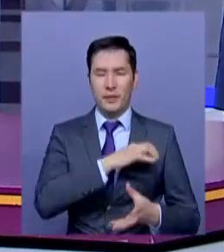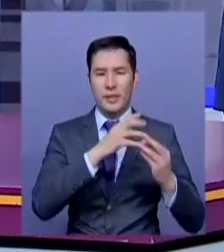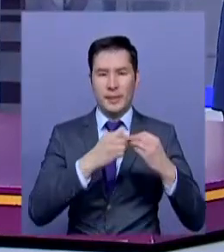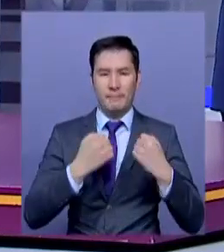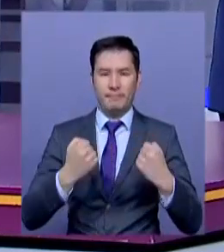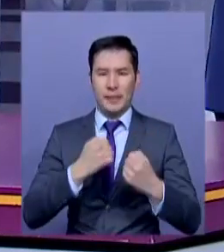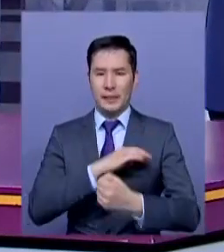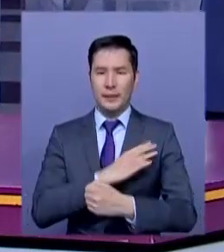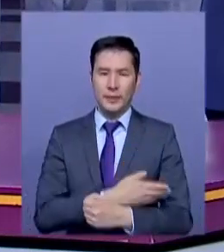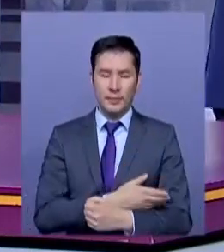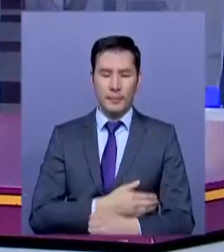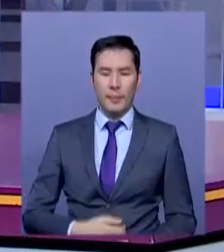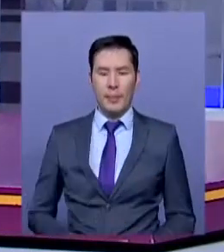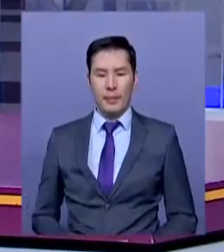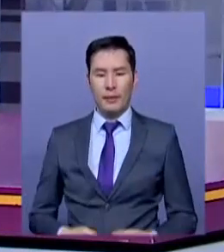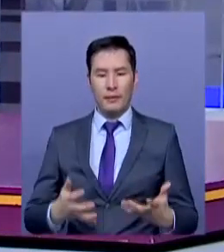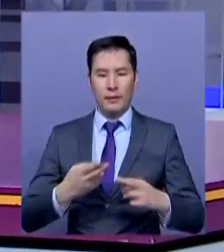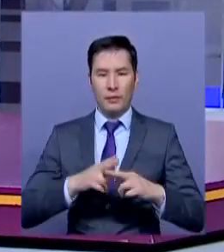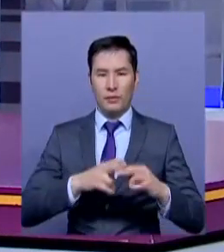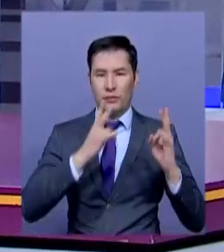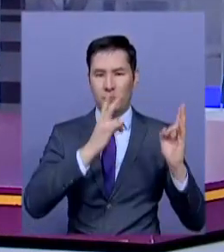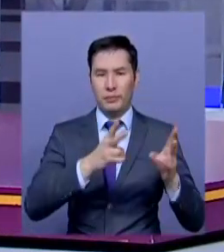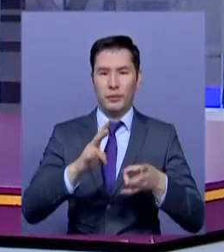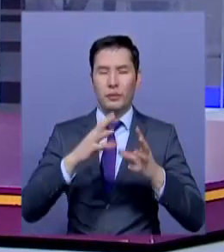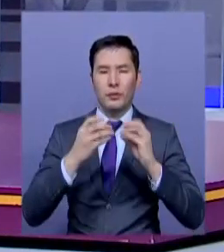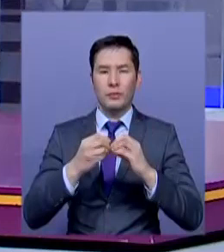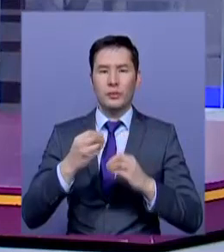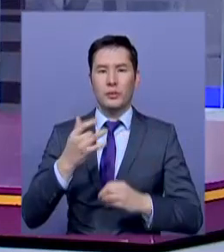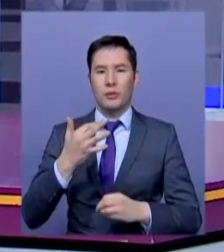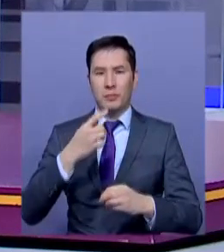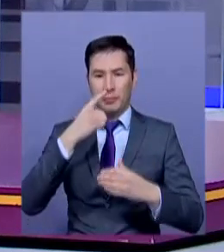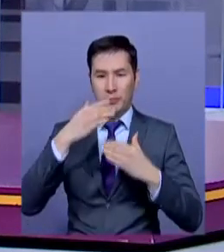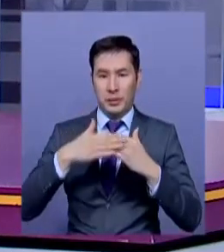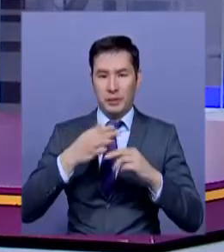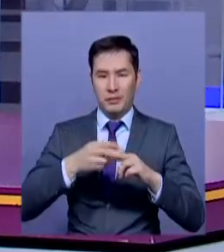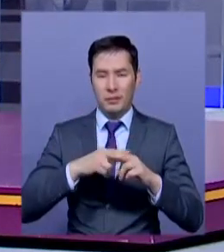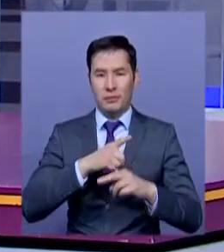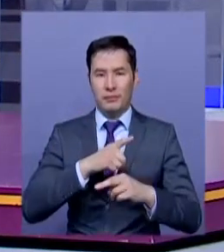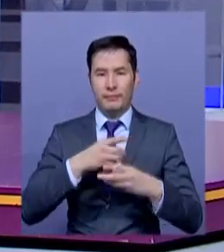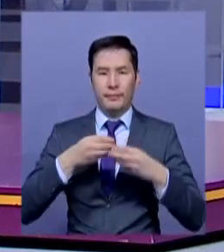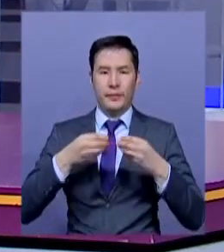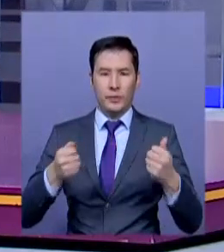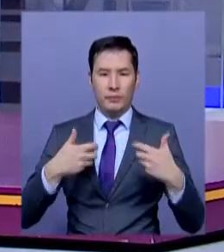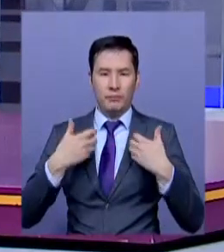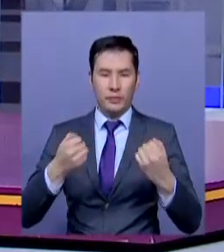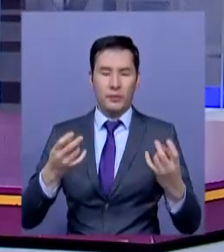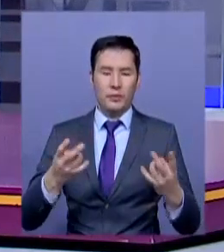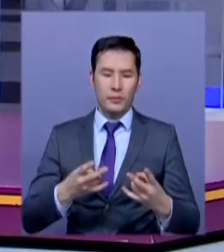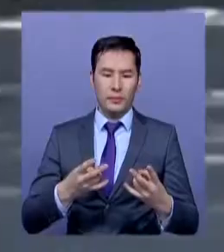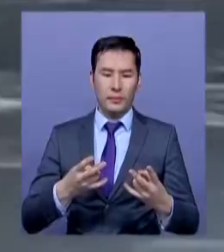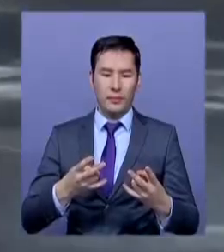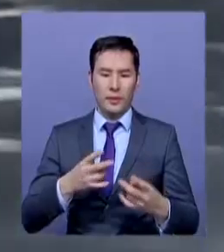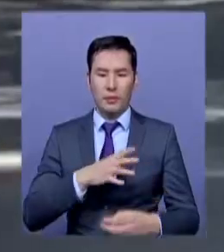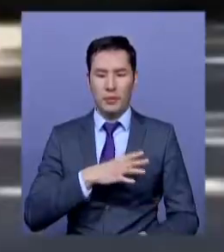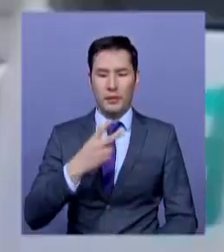жеткізген жеделхатта. Сондай ақ қайғылы оқиғадан зардап шеккендердің тез арада сауығып кетуіне тілек білдірді. Айта кетейін, 2